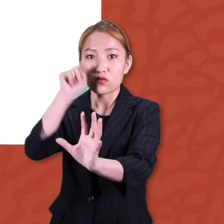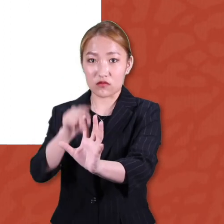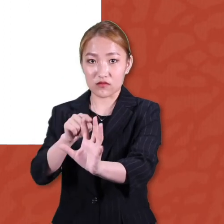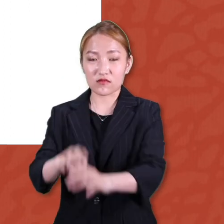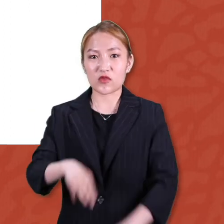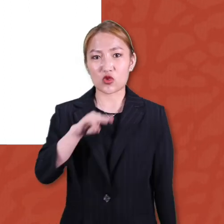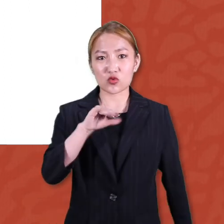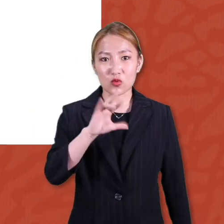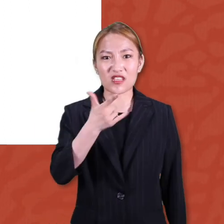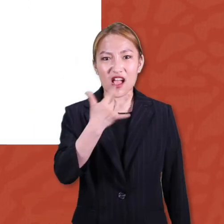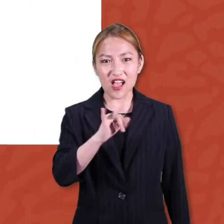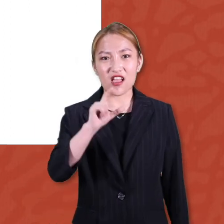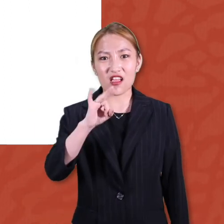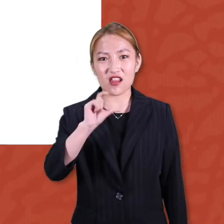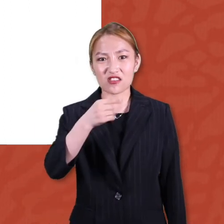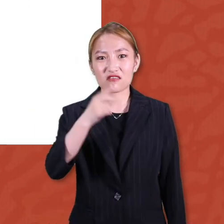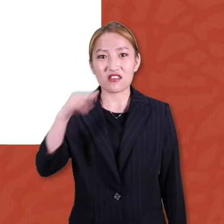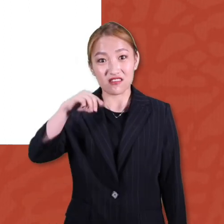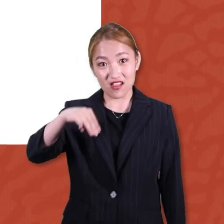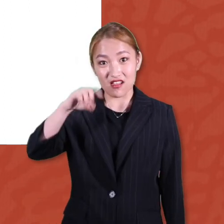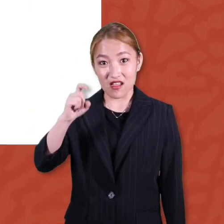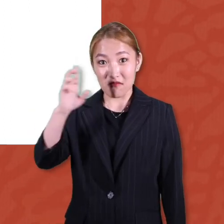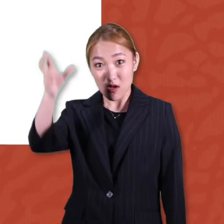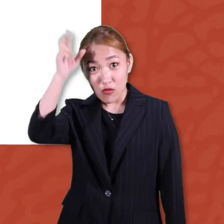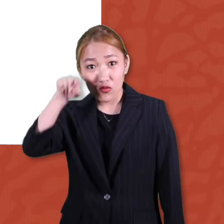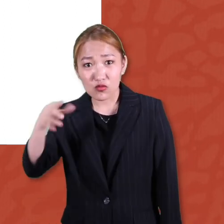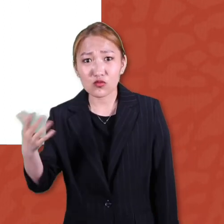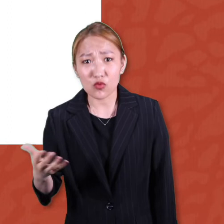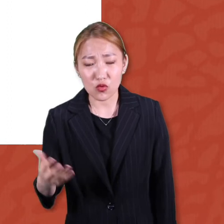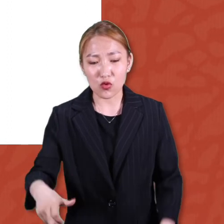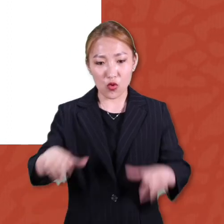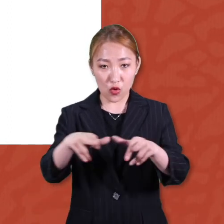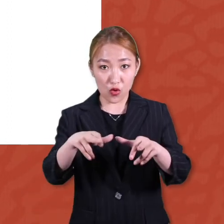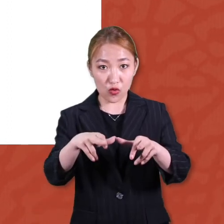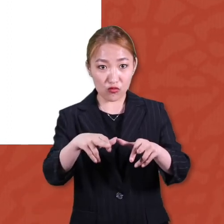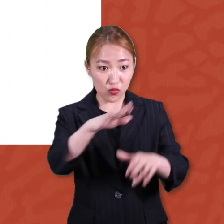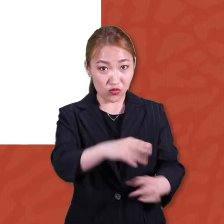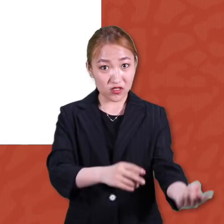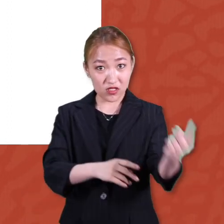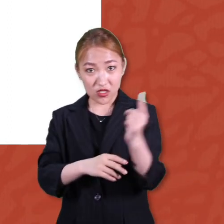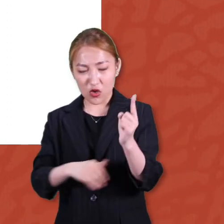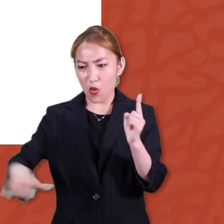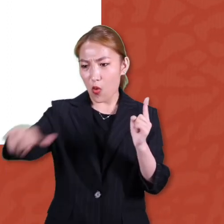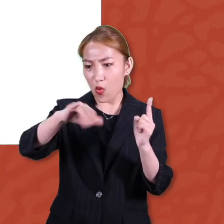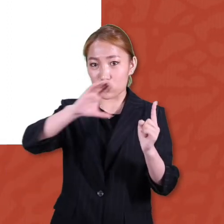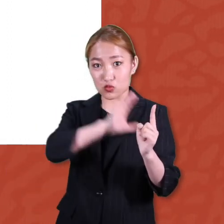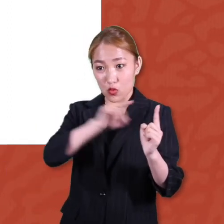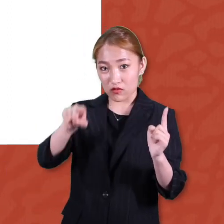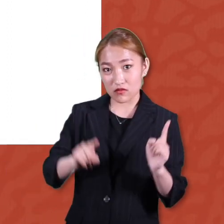Тусгай хэрэгцээт боловсрол нь туслах үүрэг гүйцэтгэдэг бөгөөд хөгжлийн бэрхшээлтэй суралцагчид улсын сургуульд суралцах